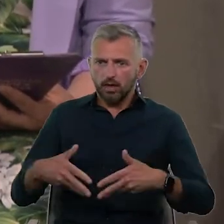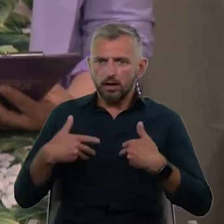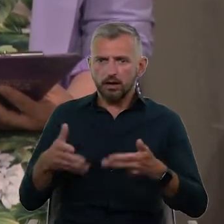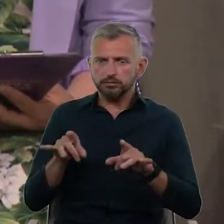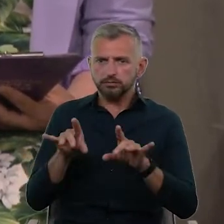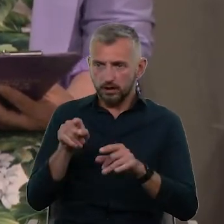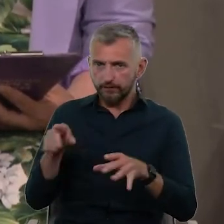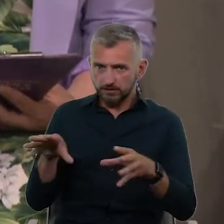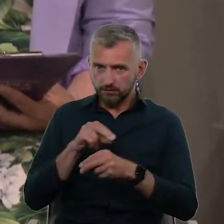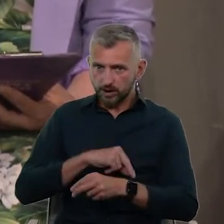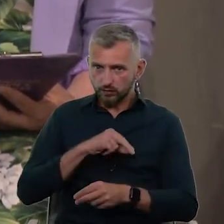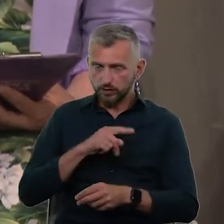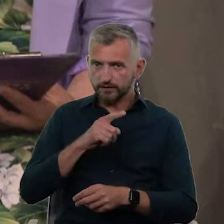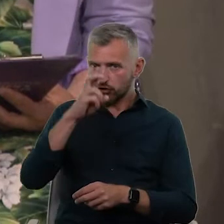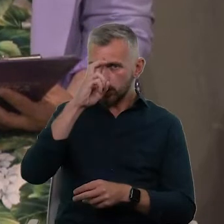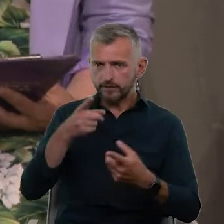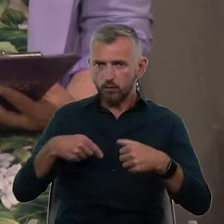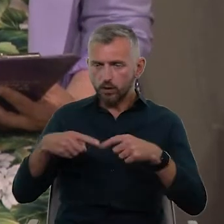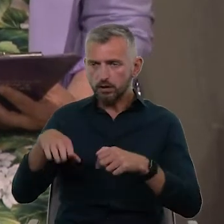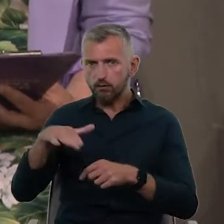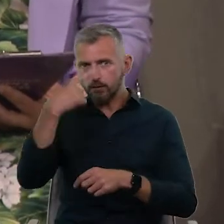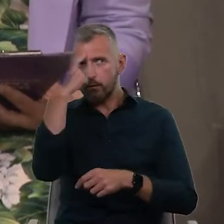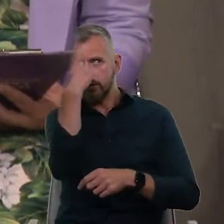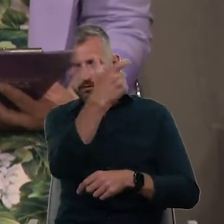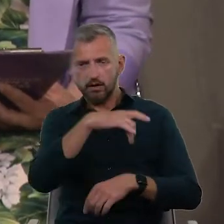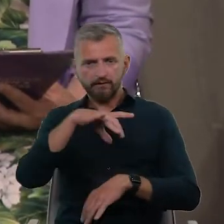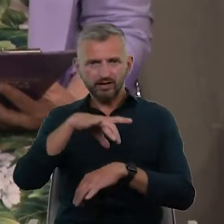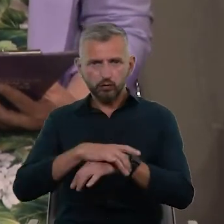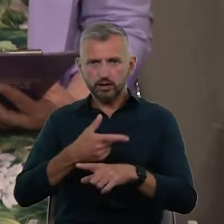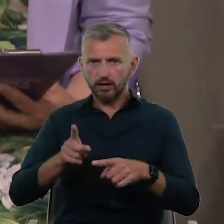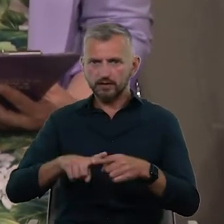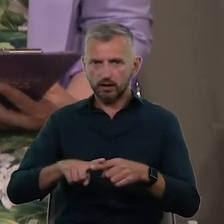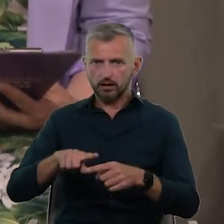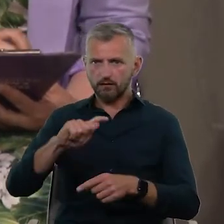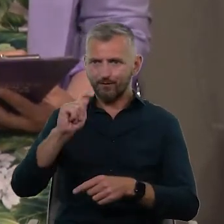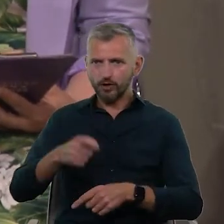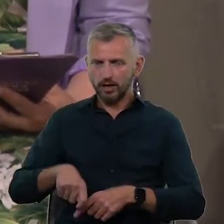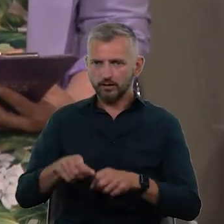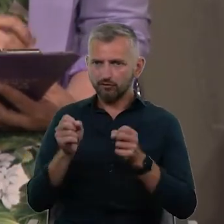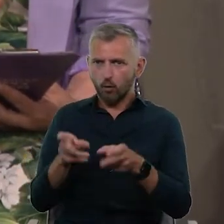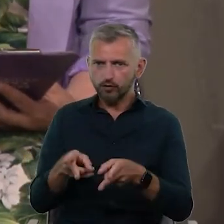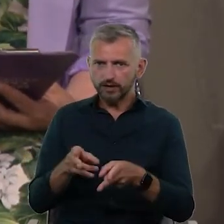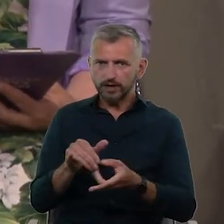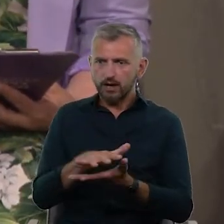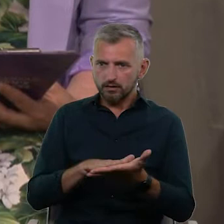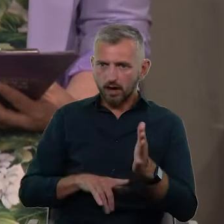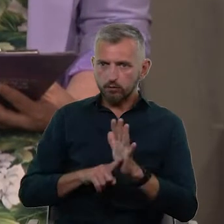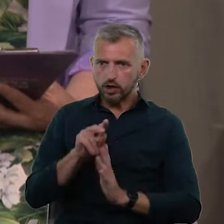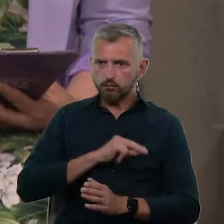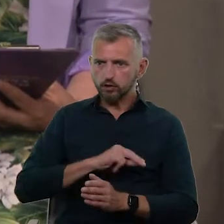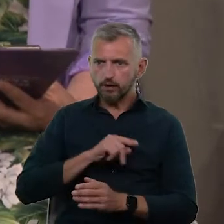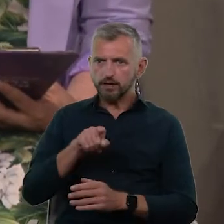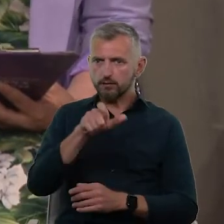з державними органами, що ви повідомляєте, і тоді фіксується цей воєнний злочин, і далі вже починають якби працювати з тими людьми,